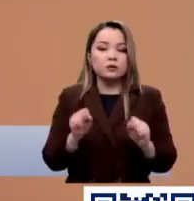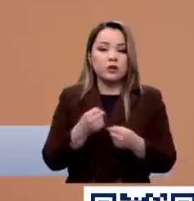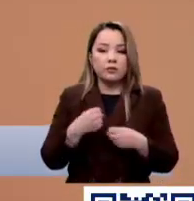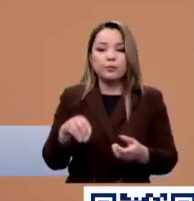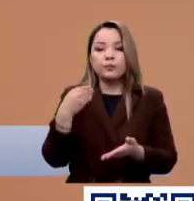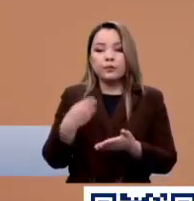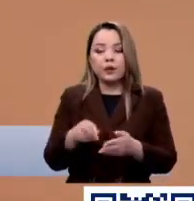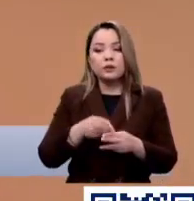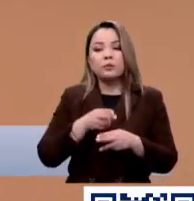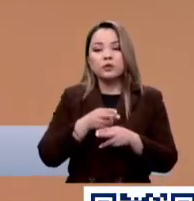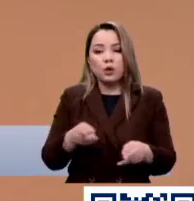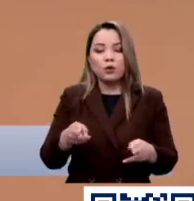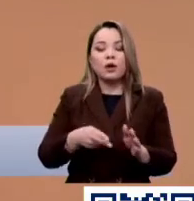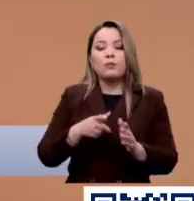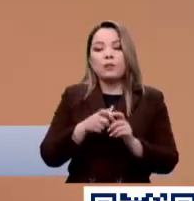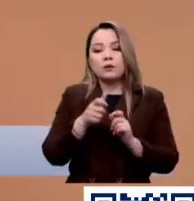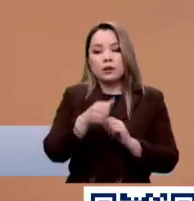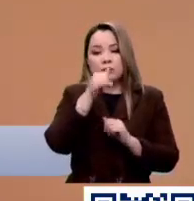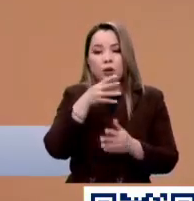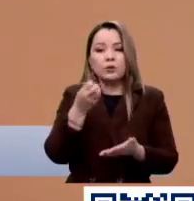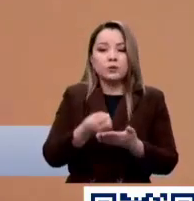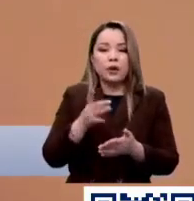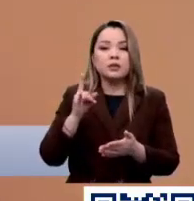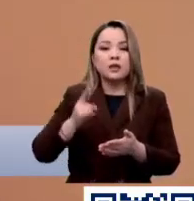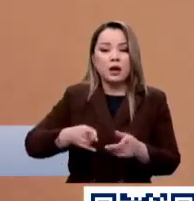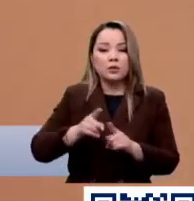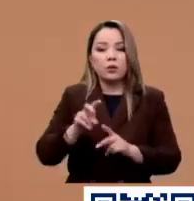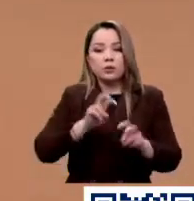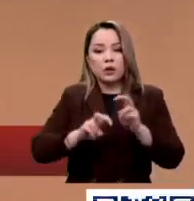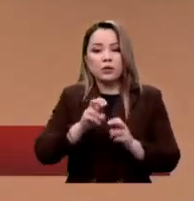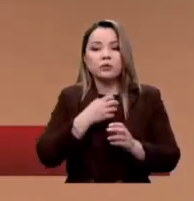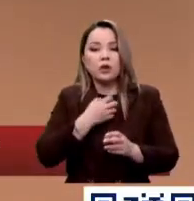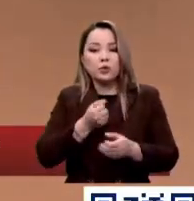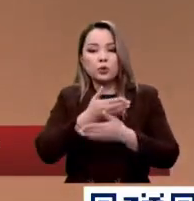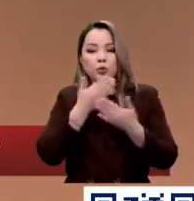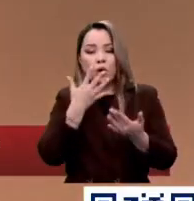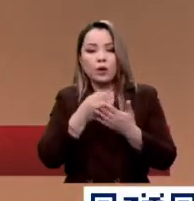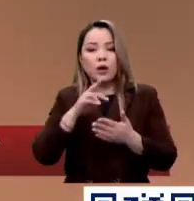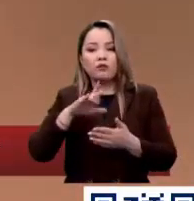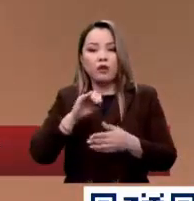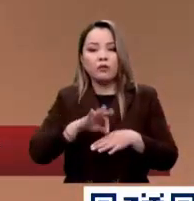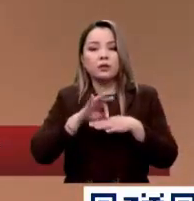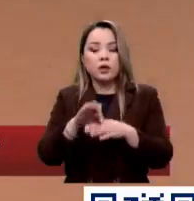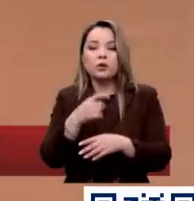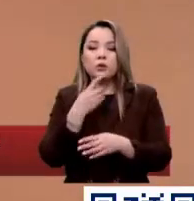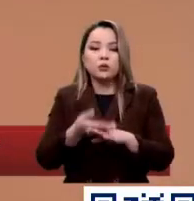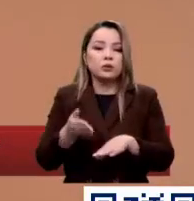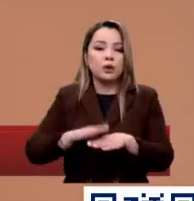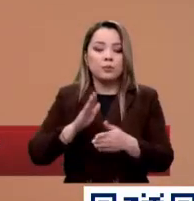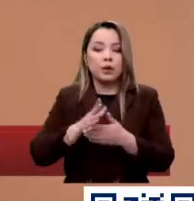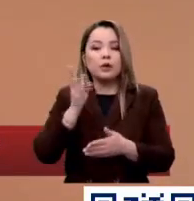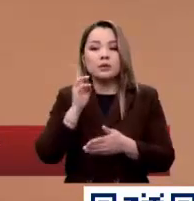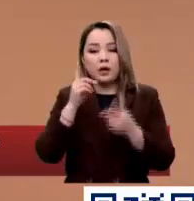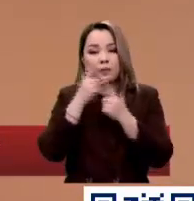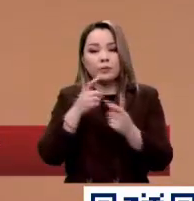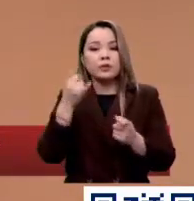Киевте теміржолға билет алу мүмкін емес. Қымбат болса да такси де таппадық. Яғни Львовқа өздігінен жету мүмкін емес. Елшілікке